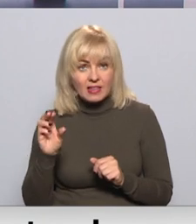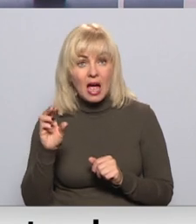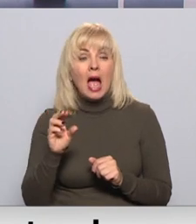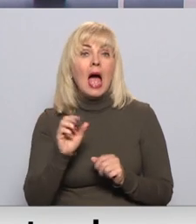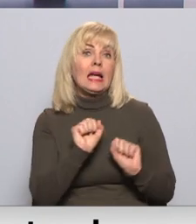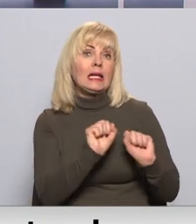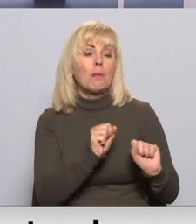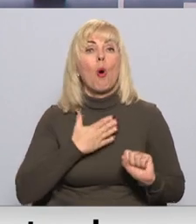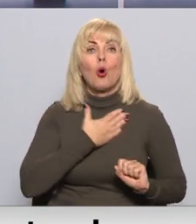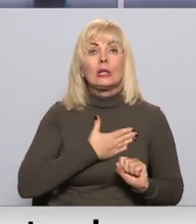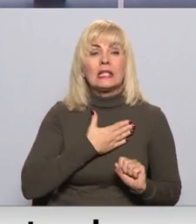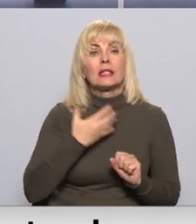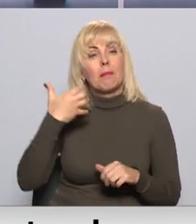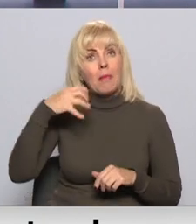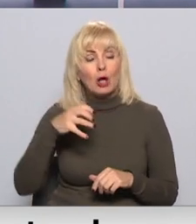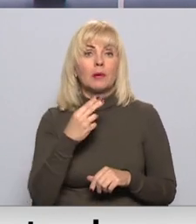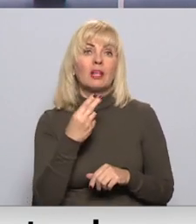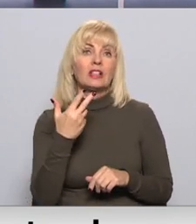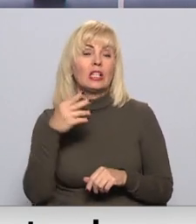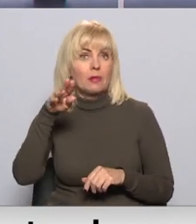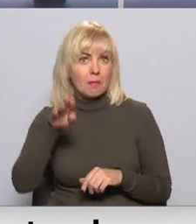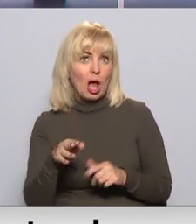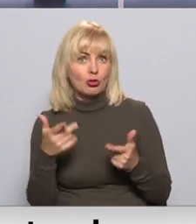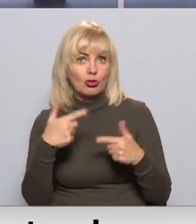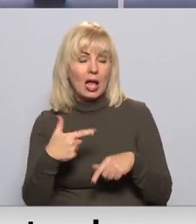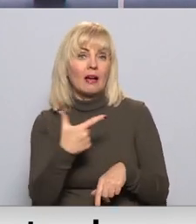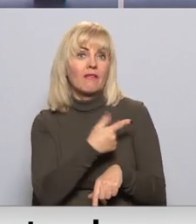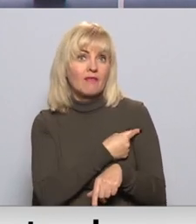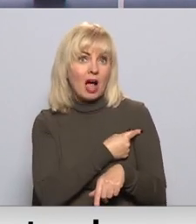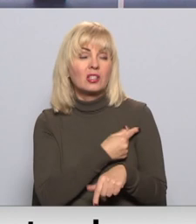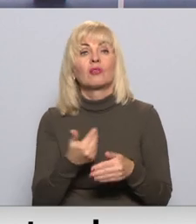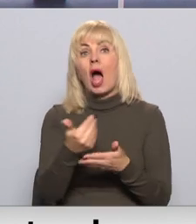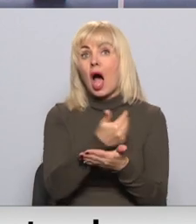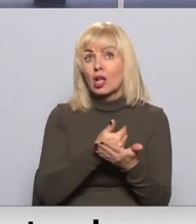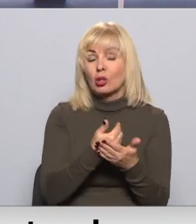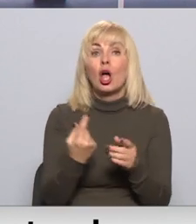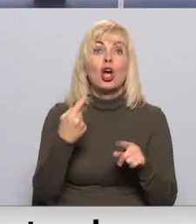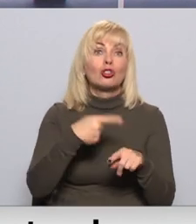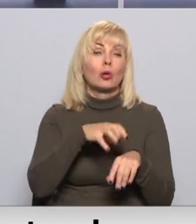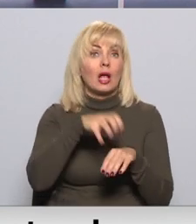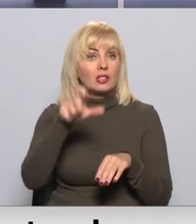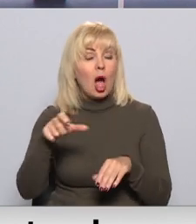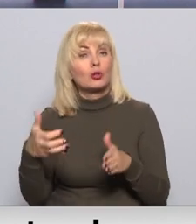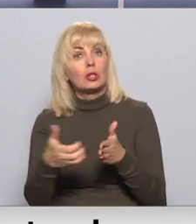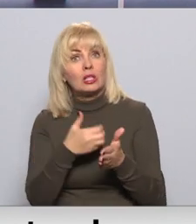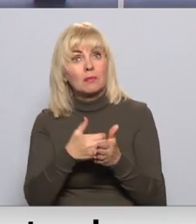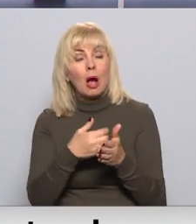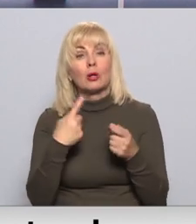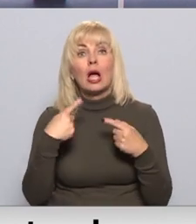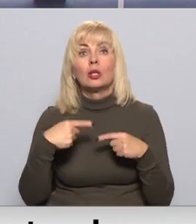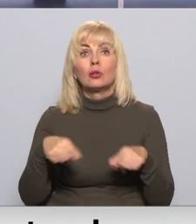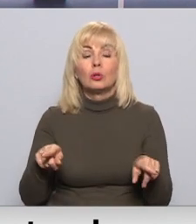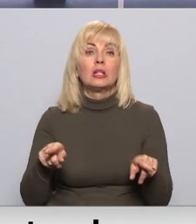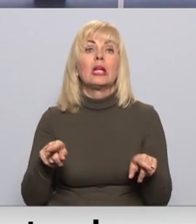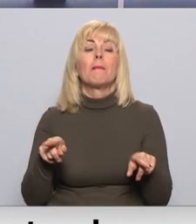Imunizācijas valsts padome iesaka 2-3 mēnešu laikā vakcināciju atkārtot. Šoreiz ārsti aicina izmantot kādu no ziņnešu